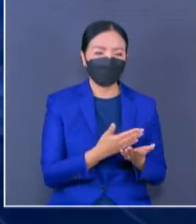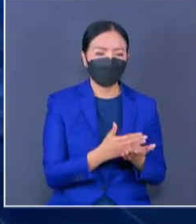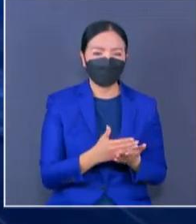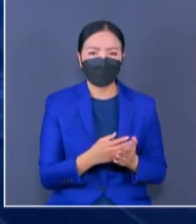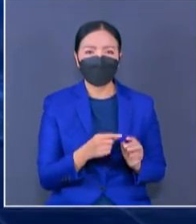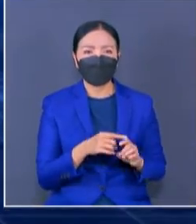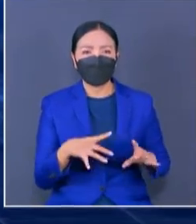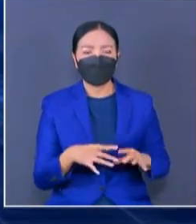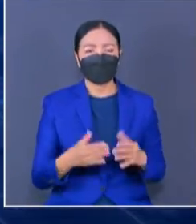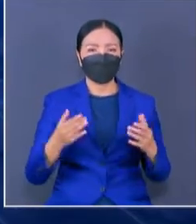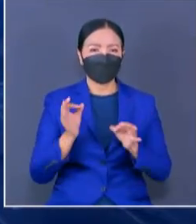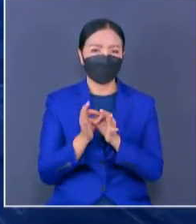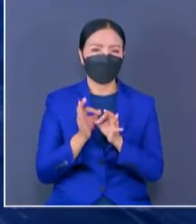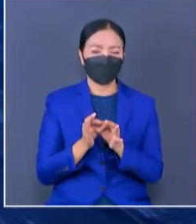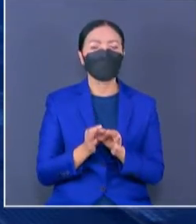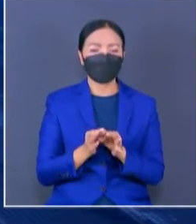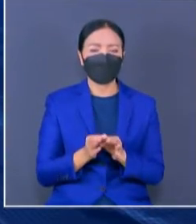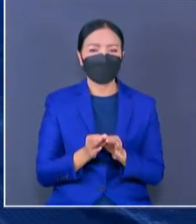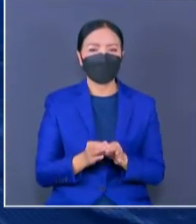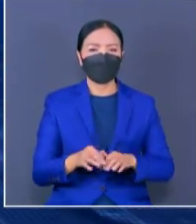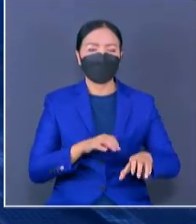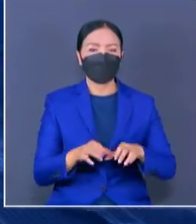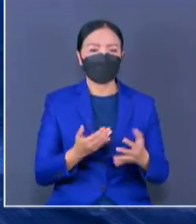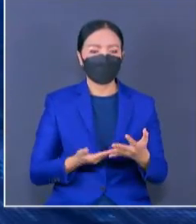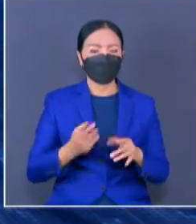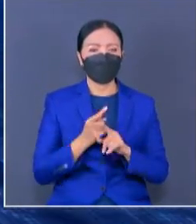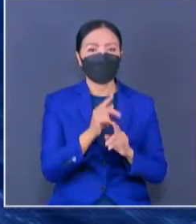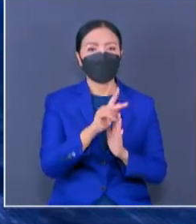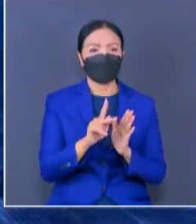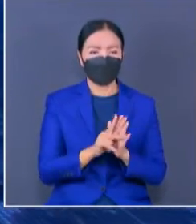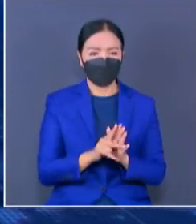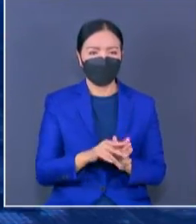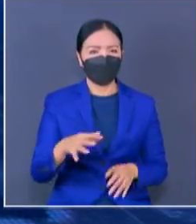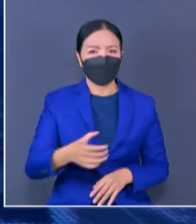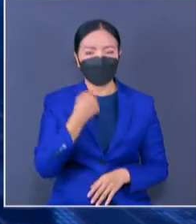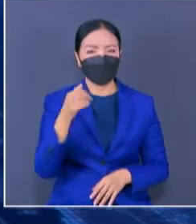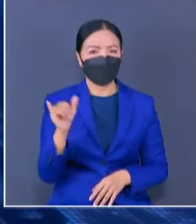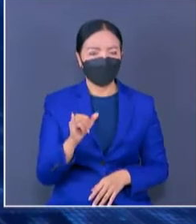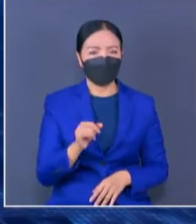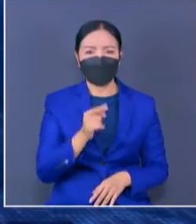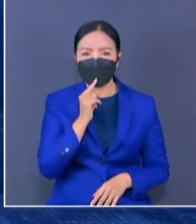นินการทางกฎหมายโดยยังไม่ฟ้องไม่ยึดทรัพย์ไม่ขายทอดตลาดแล้